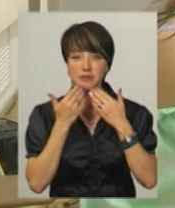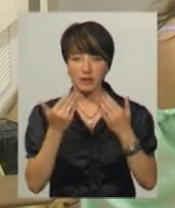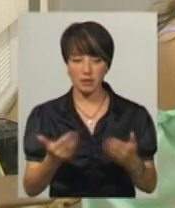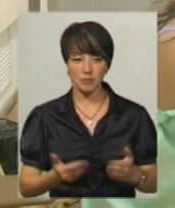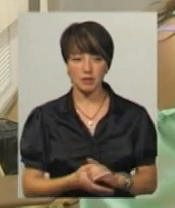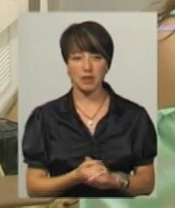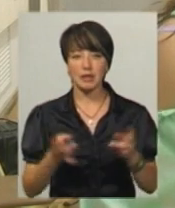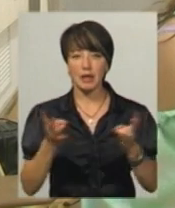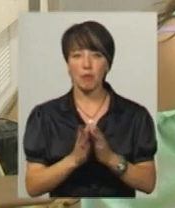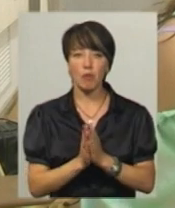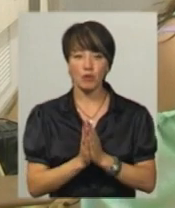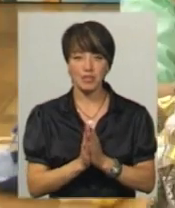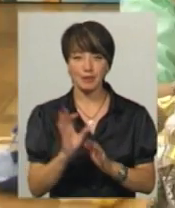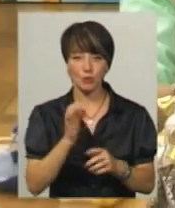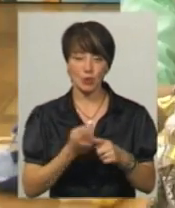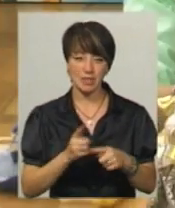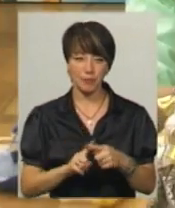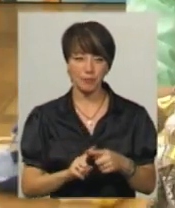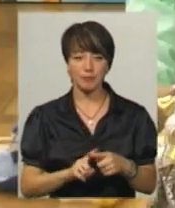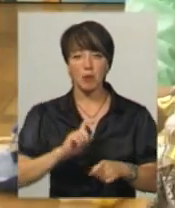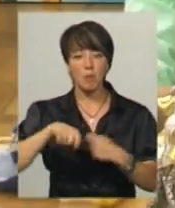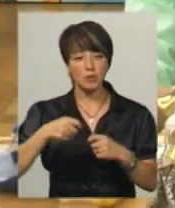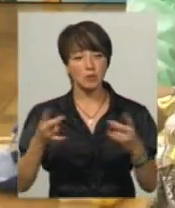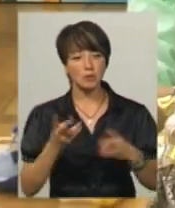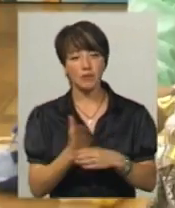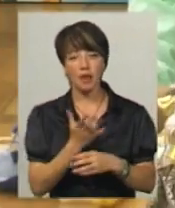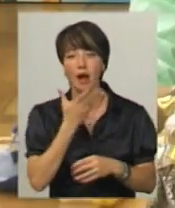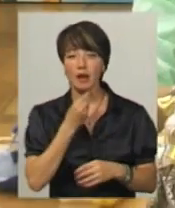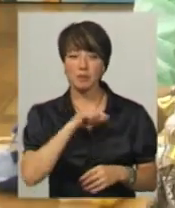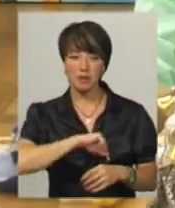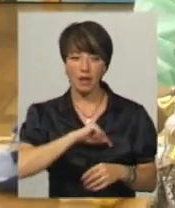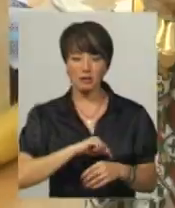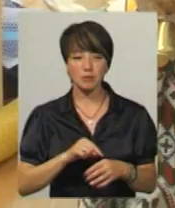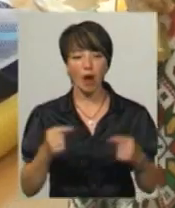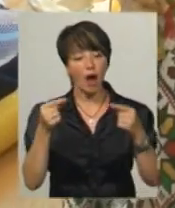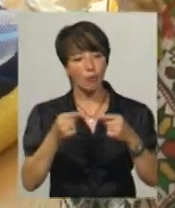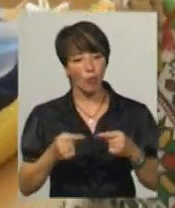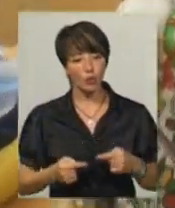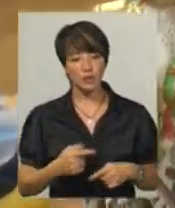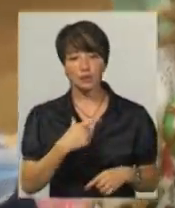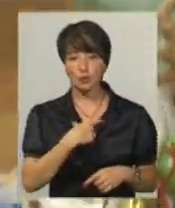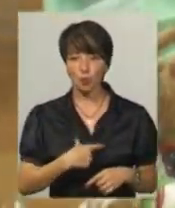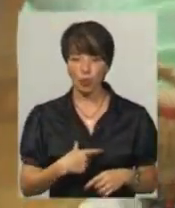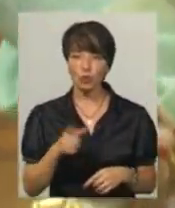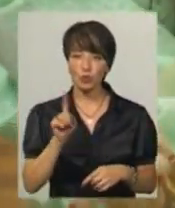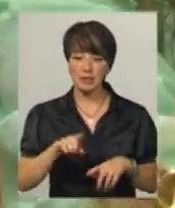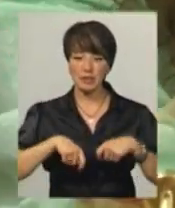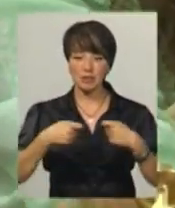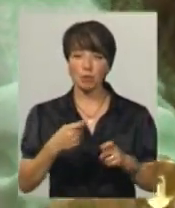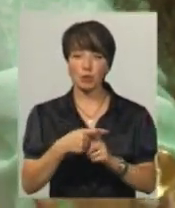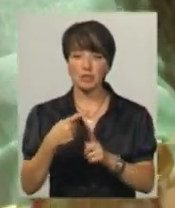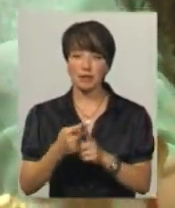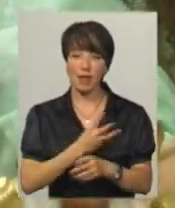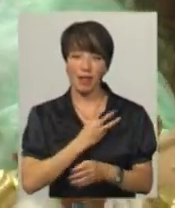звернемося. Просто треба попросити про це. Мотанки потрібно виготовляти з гарним настроєм у гармонії з собою, радить майстриня. Тоді вони нестимуть